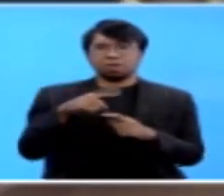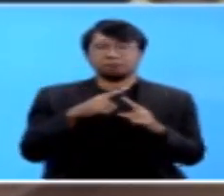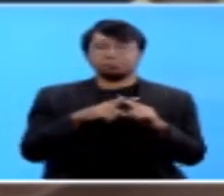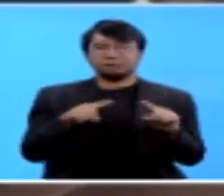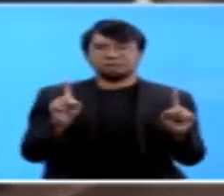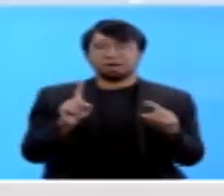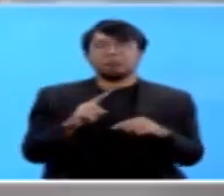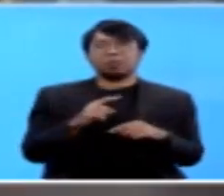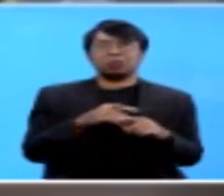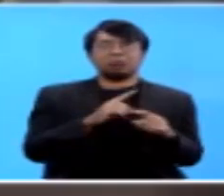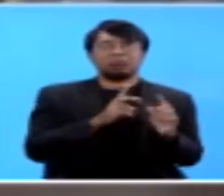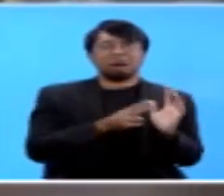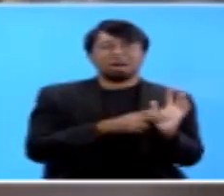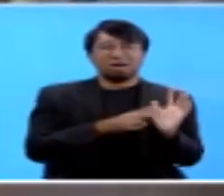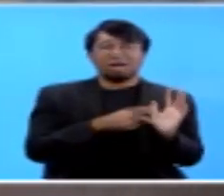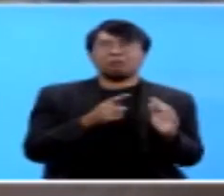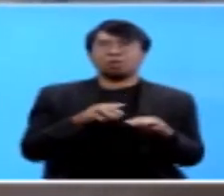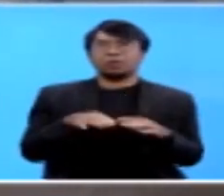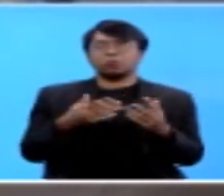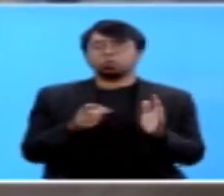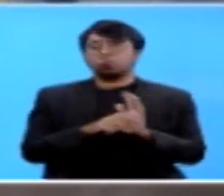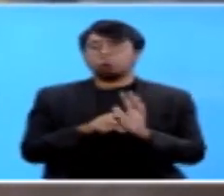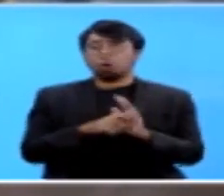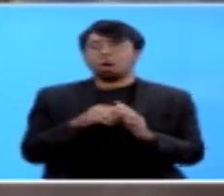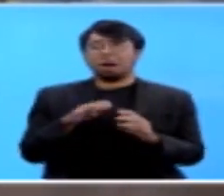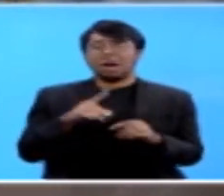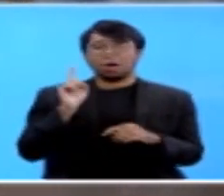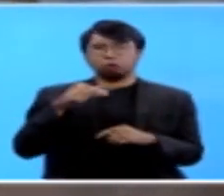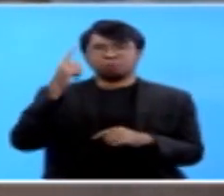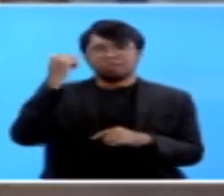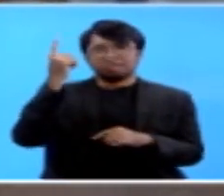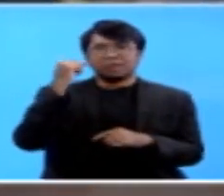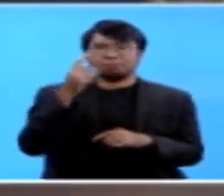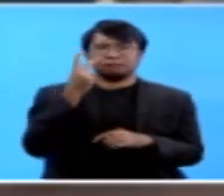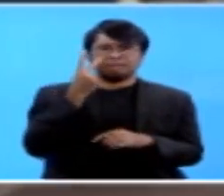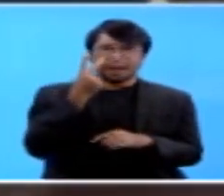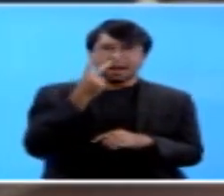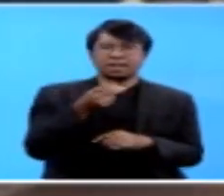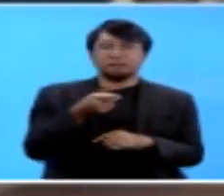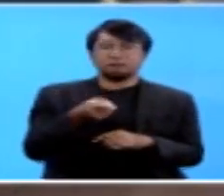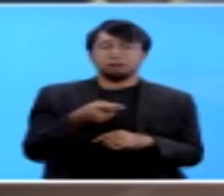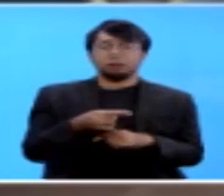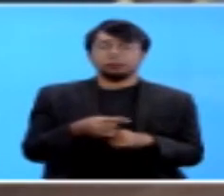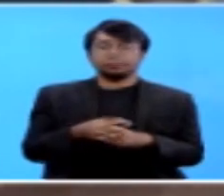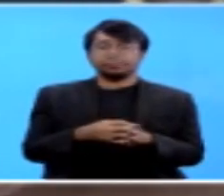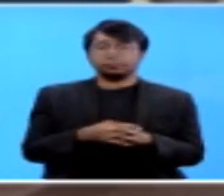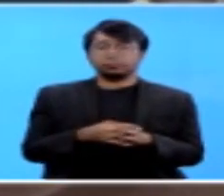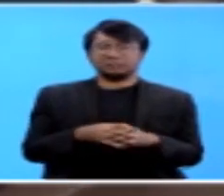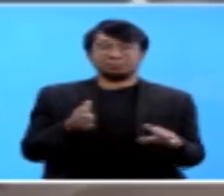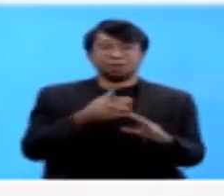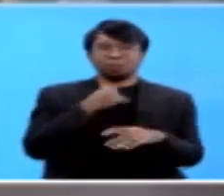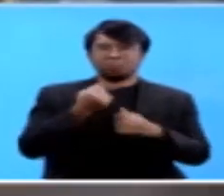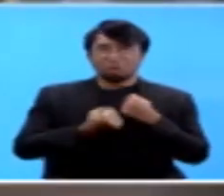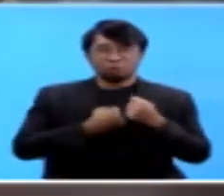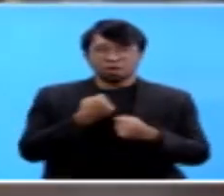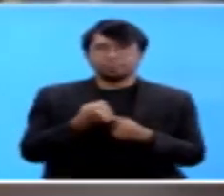pada situasi di mana anak ini harus belajar dari apa yang dia lakukan, jadi ada pembelajaran, tidak sekedar minta maaf, saya rasa